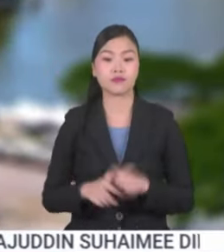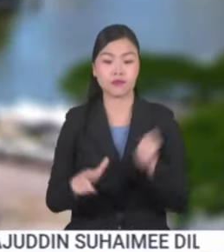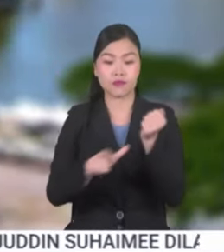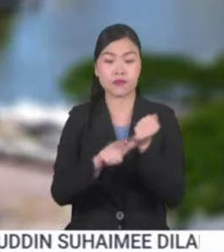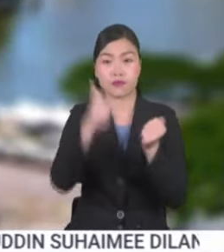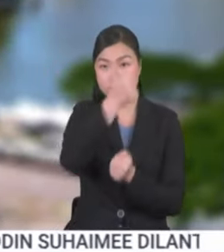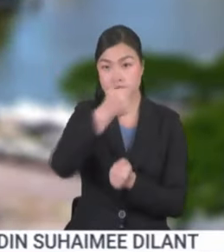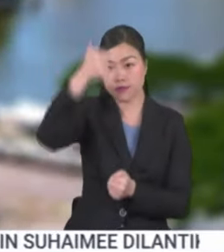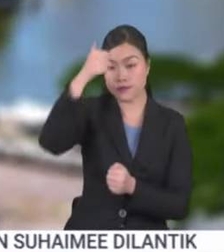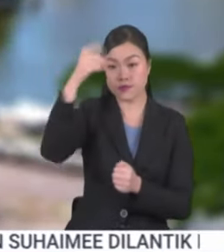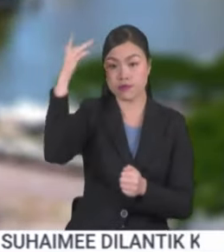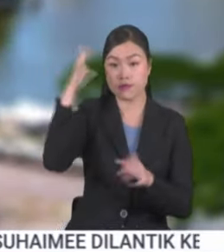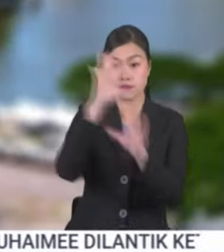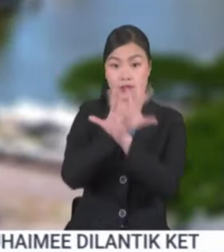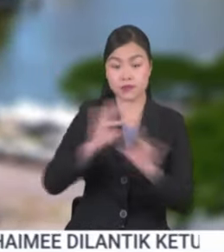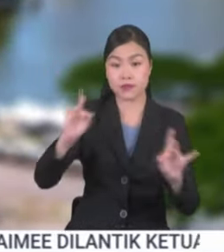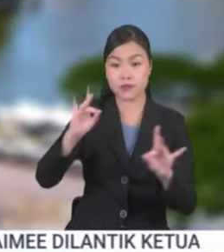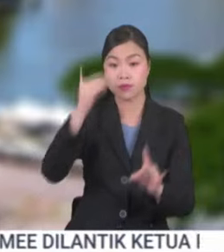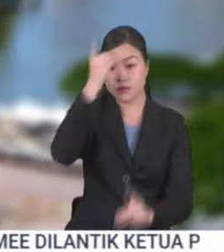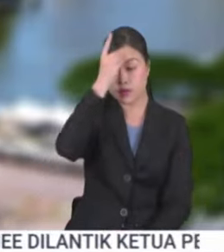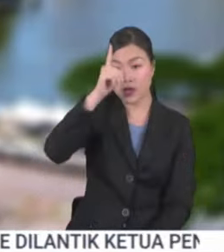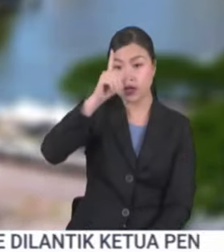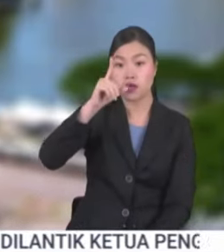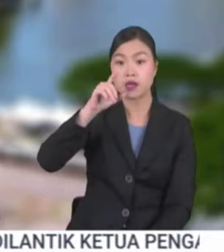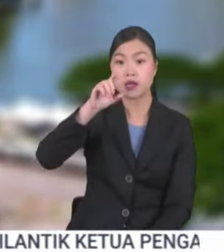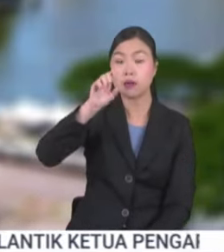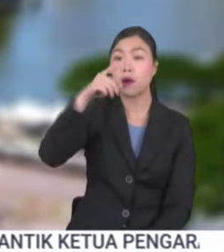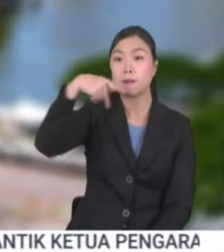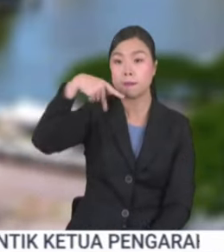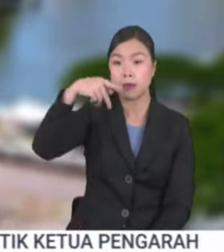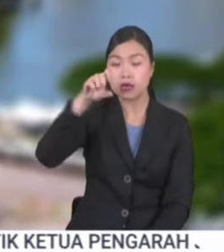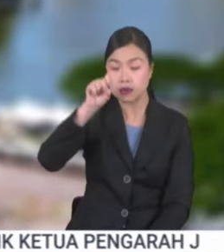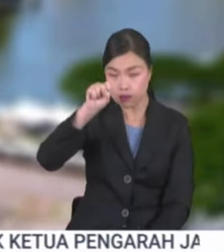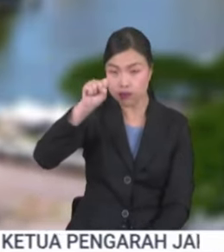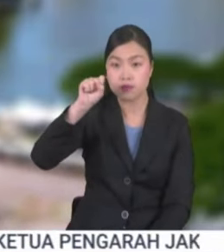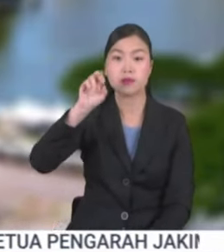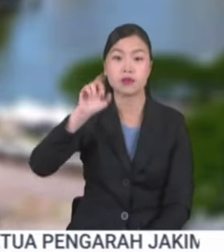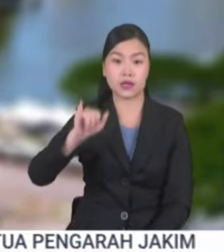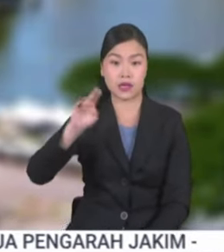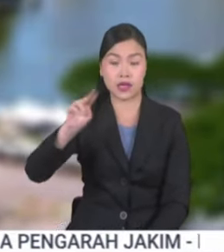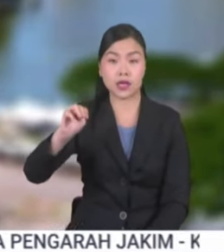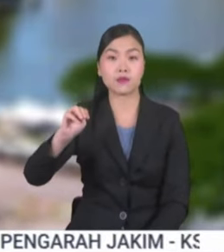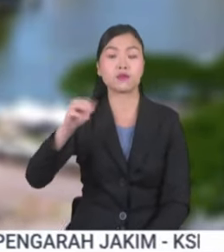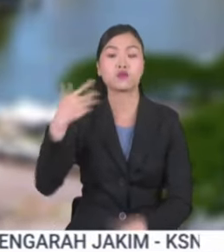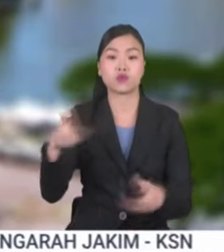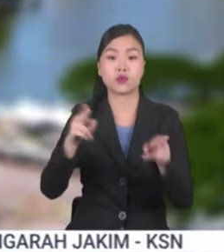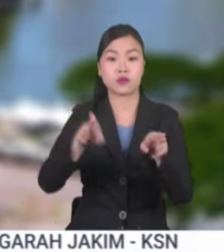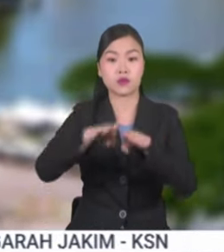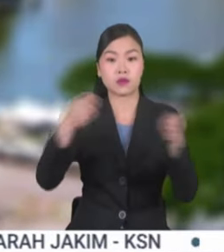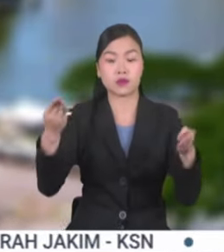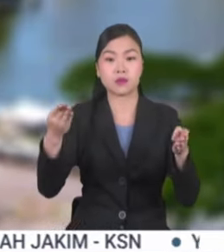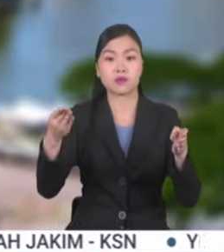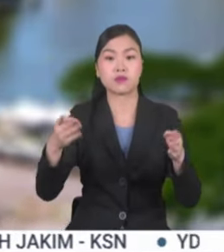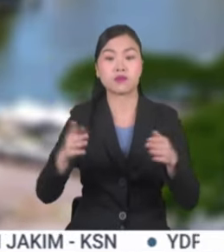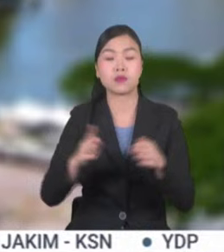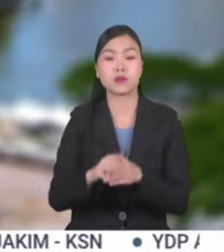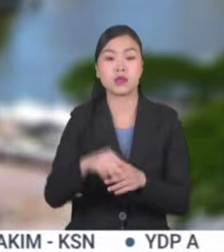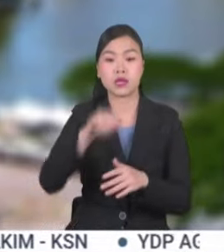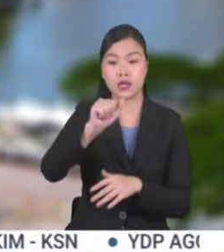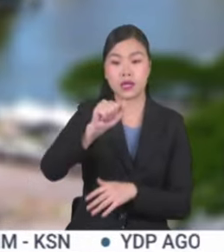Timbalan Premier Sarawak Dato' Amar Dr. Sim Kuih Hian telah merasmikan Forum Belia Warisan Budaya Asia